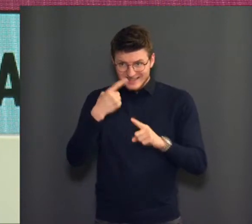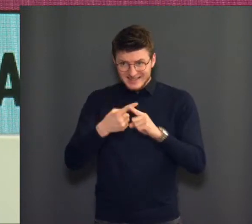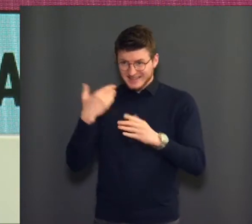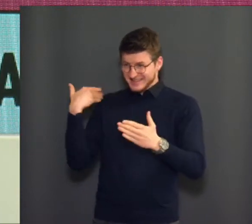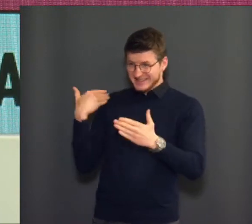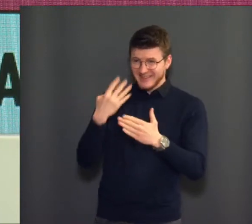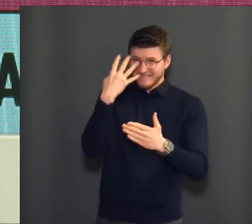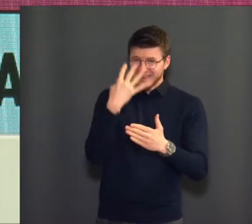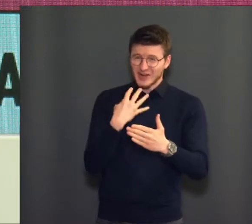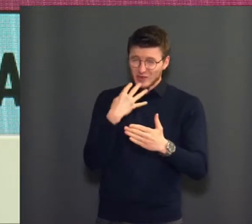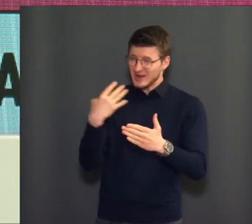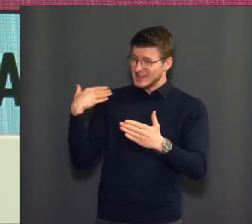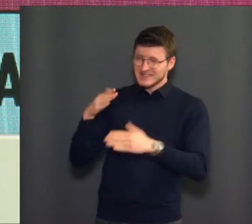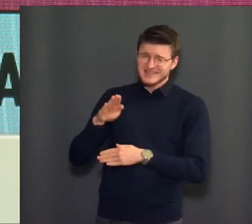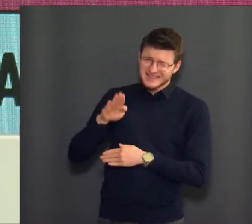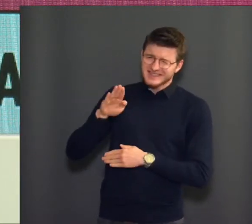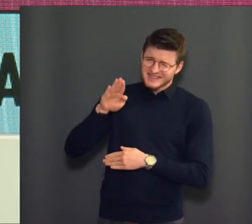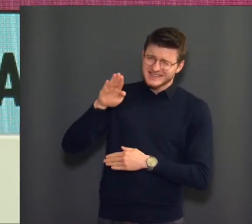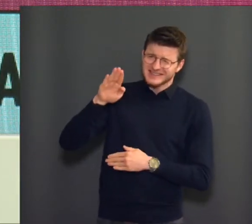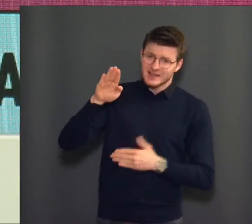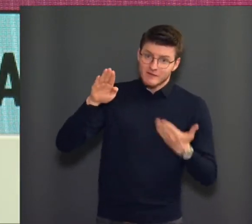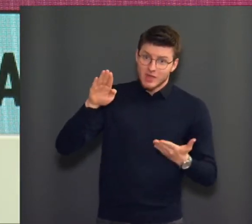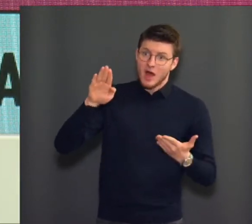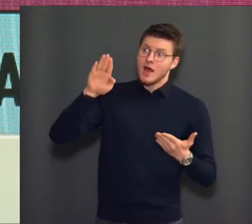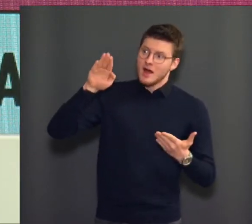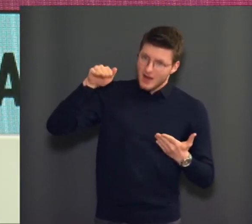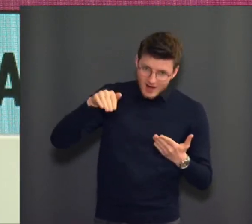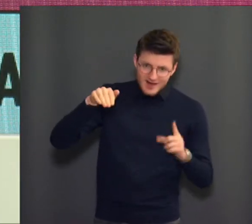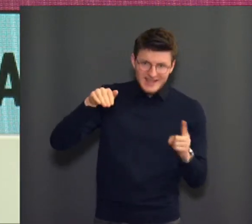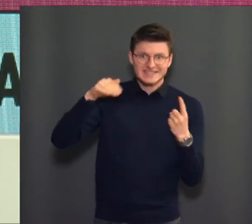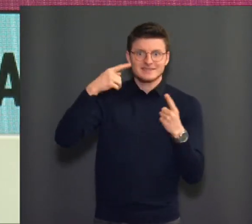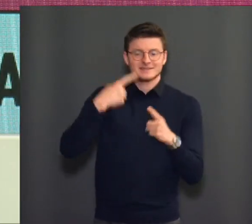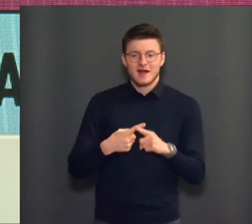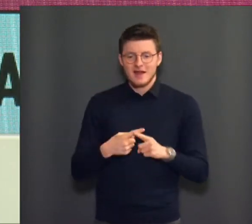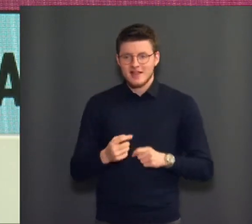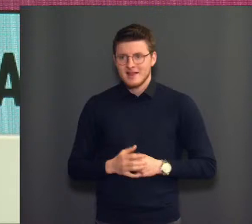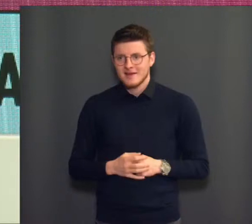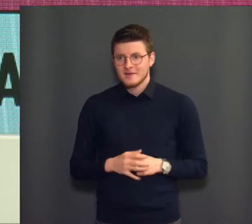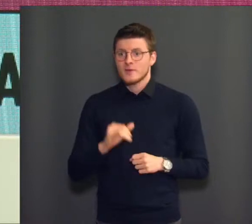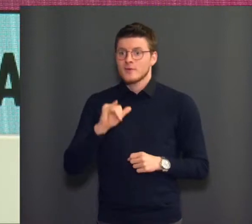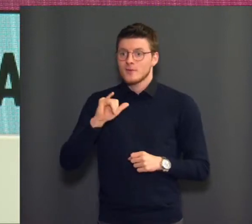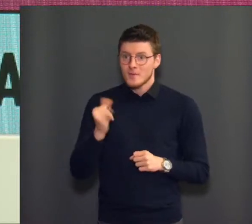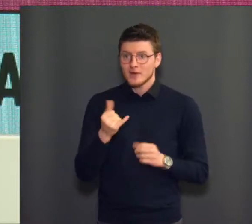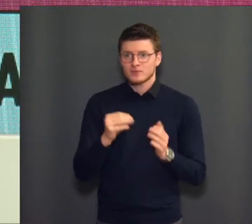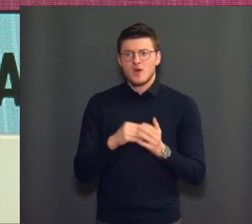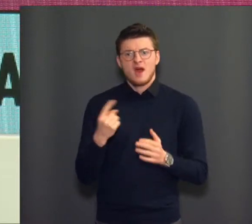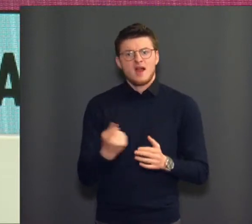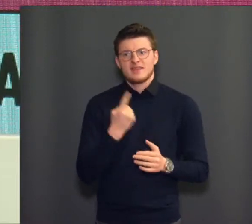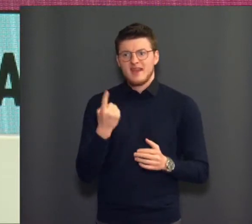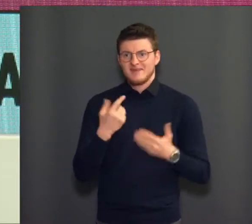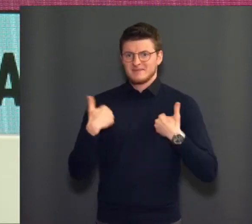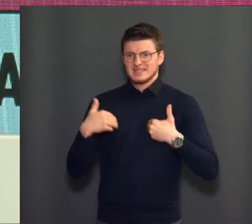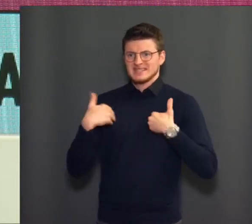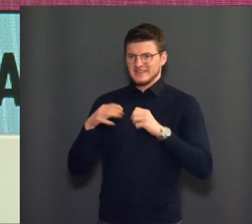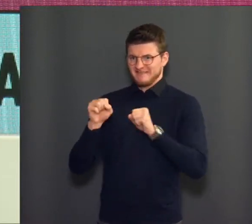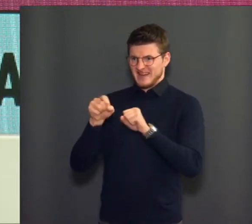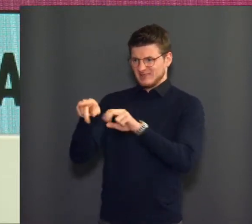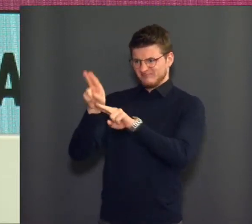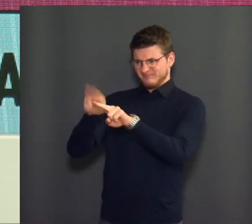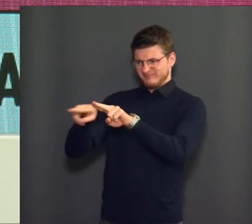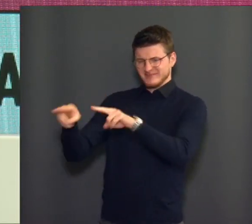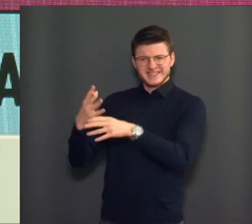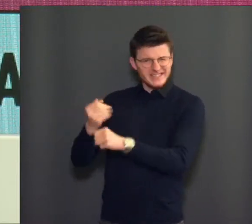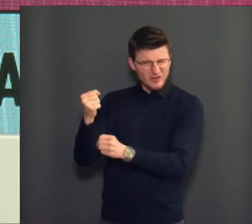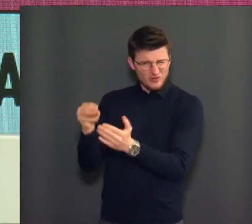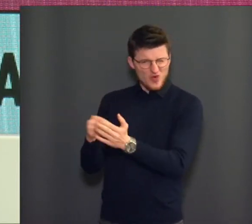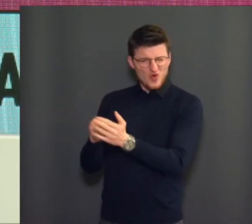De ziekenhuisbezetting en de bezetting op intensieve zorgen stijgen wel nog verder door, maar we verwachten hier ook binnenkort